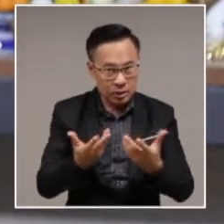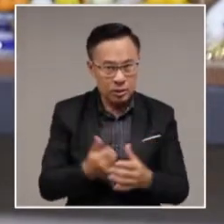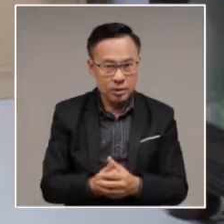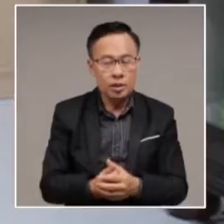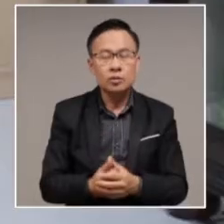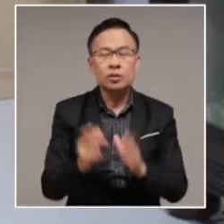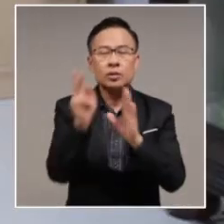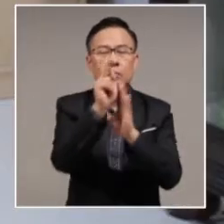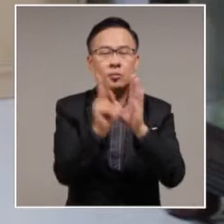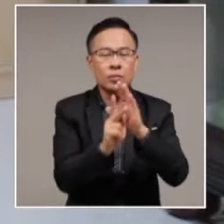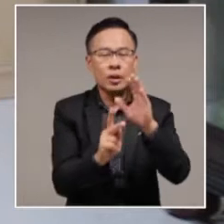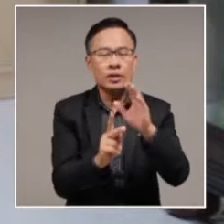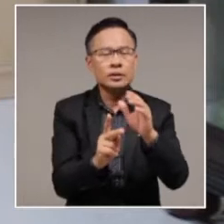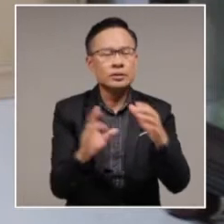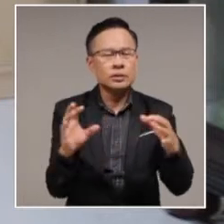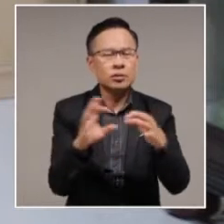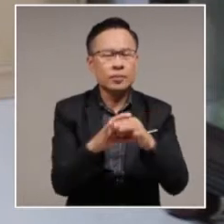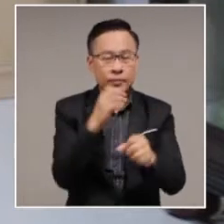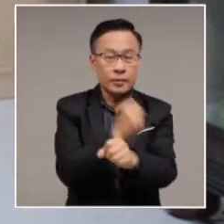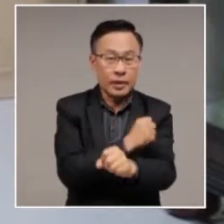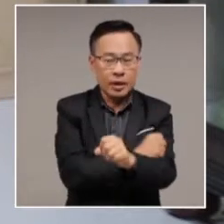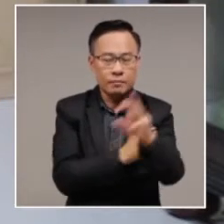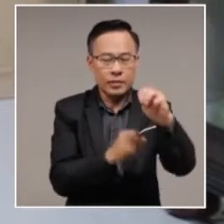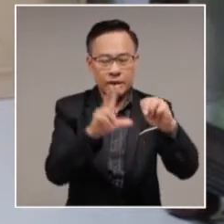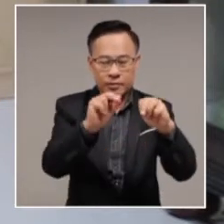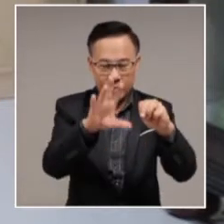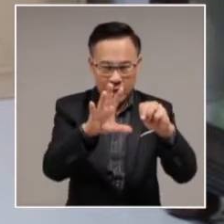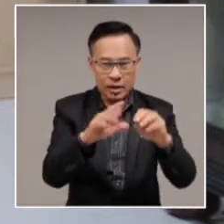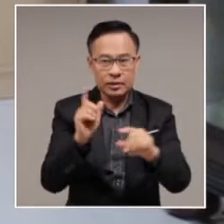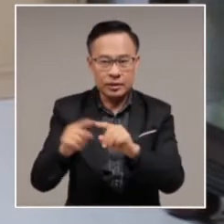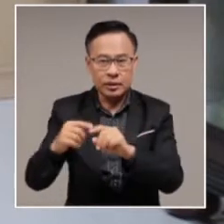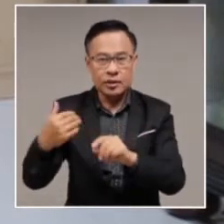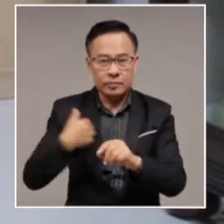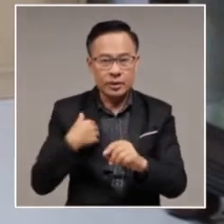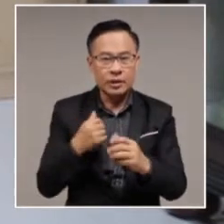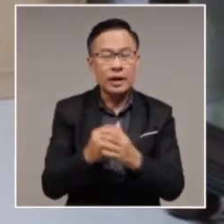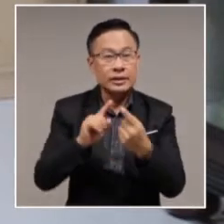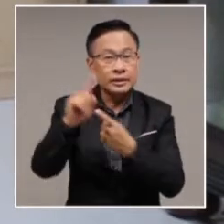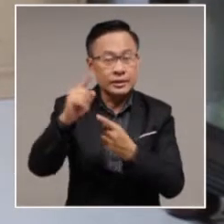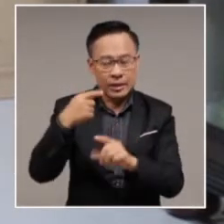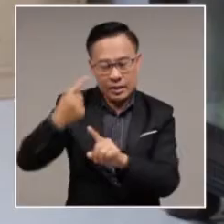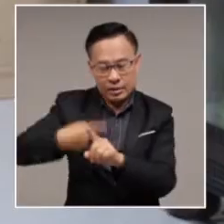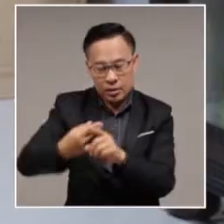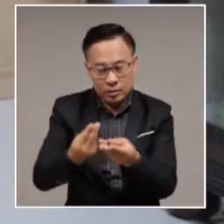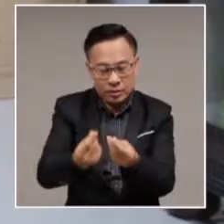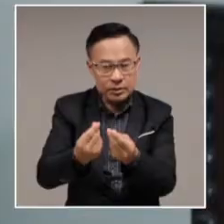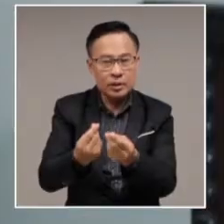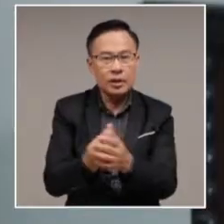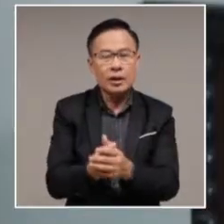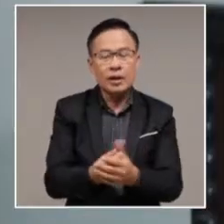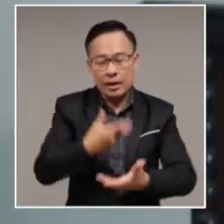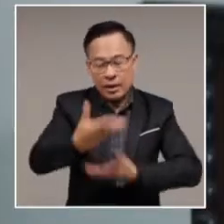ค ่ ะ ในตอนนี้ก็จะมีมาตรา35ที่ว่ามีจุด7หัวข้อคือจะมีในแง่ของสัมปทานพื้น